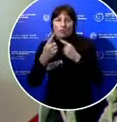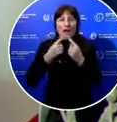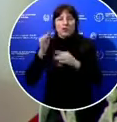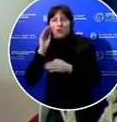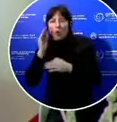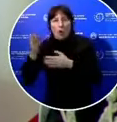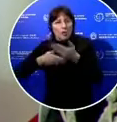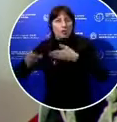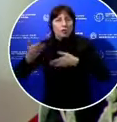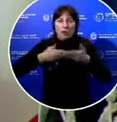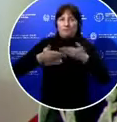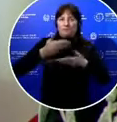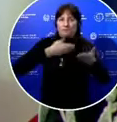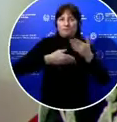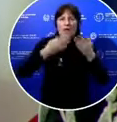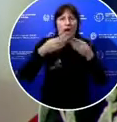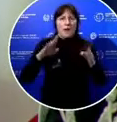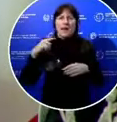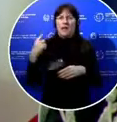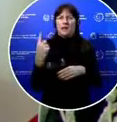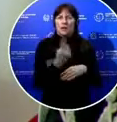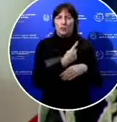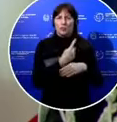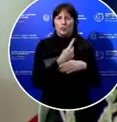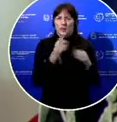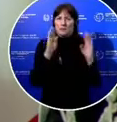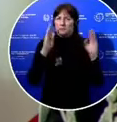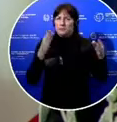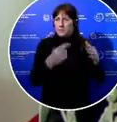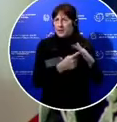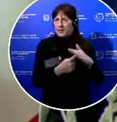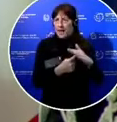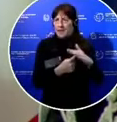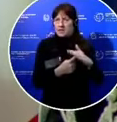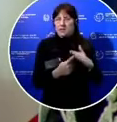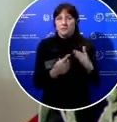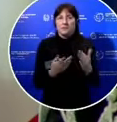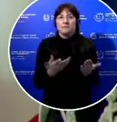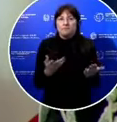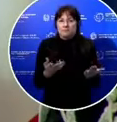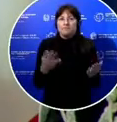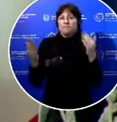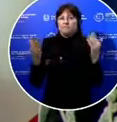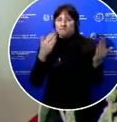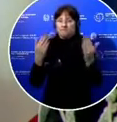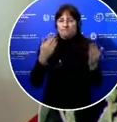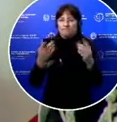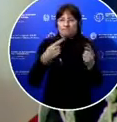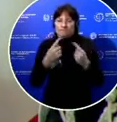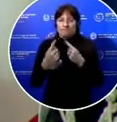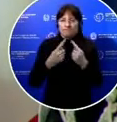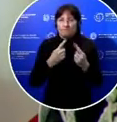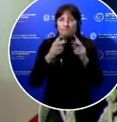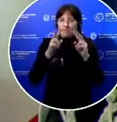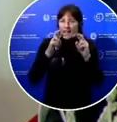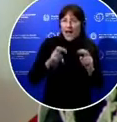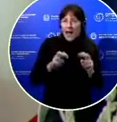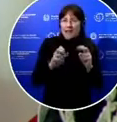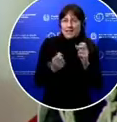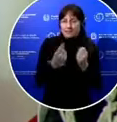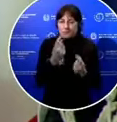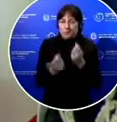e di ascolto aperta a tutto il mondo delle dipendenze e ha prodotto non soltanto un'analisi accurata di quelle che sono le